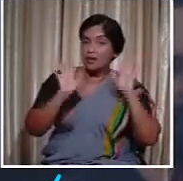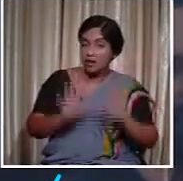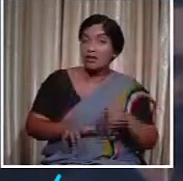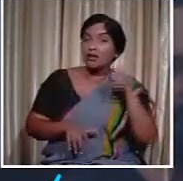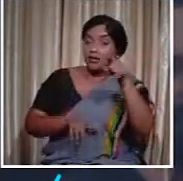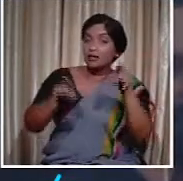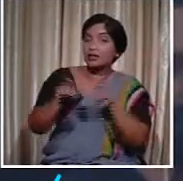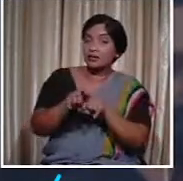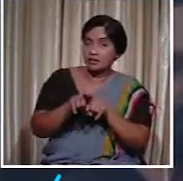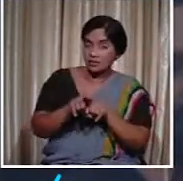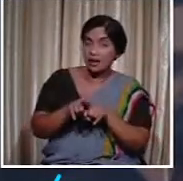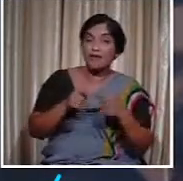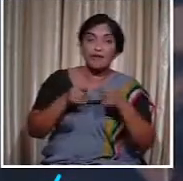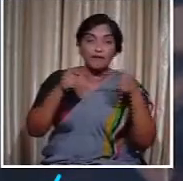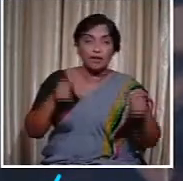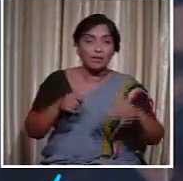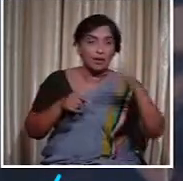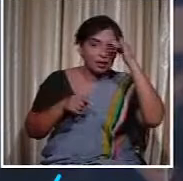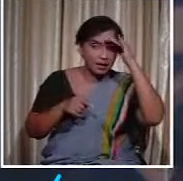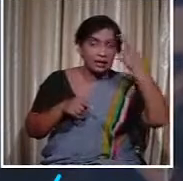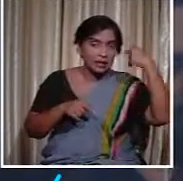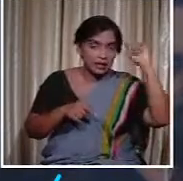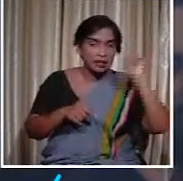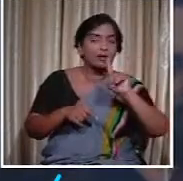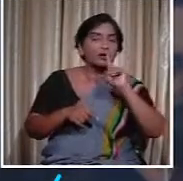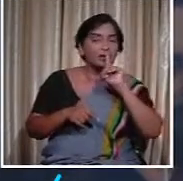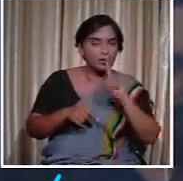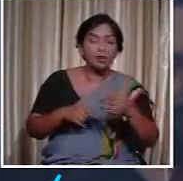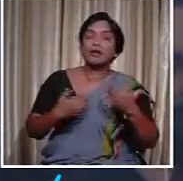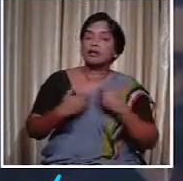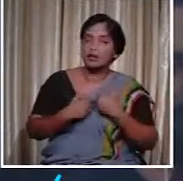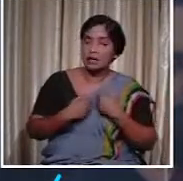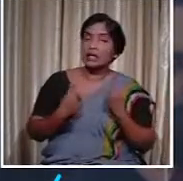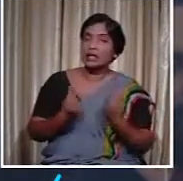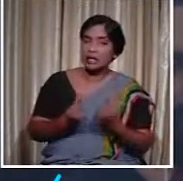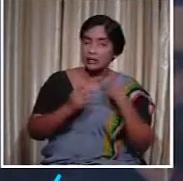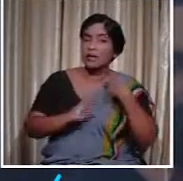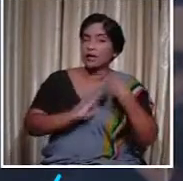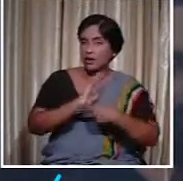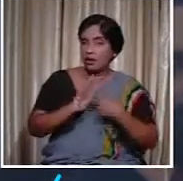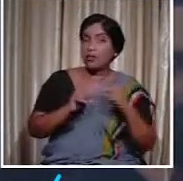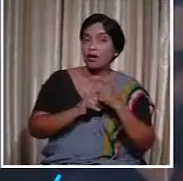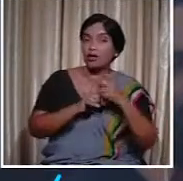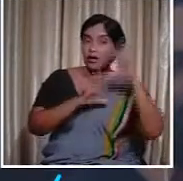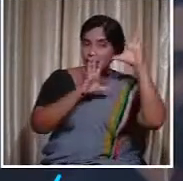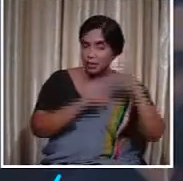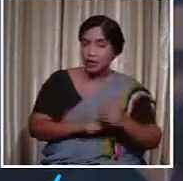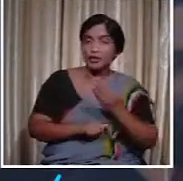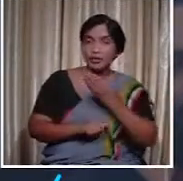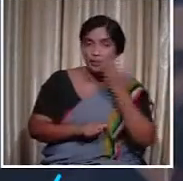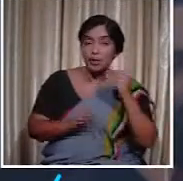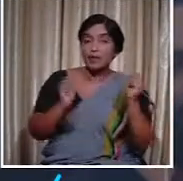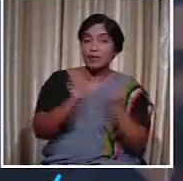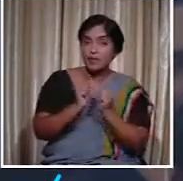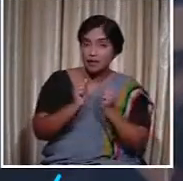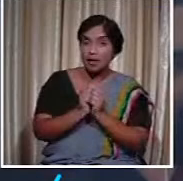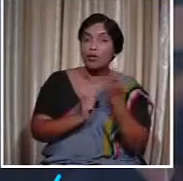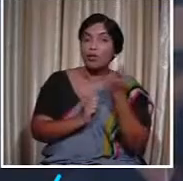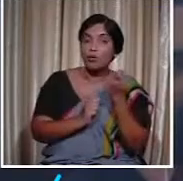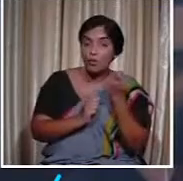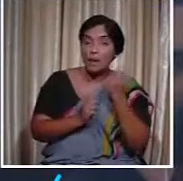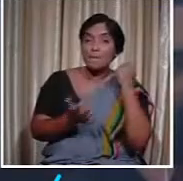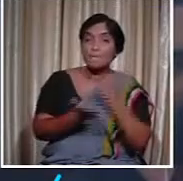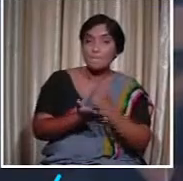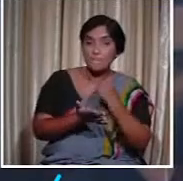එහෙම වෙලාකදත් විපක්ෂ නායකතුමා අයියේ පැහැදිලිවම කිව්වා අපට ඉක්මනට රටට ඩොලර් ගේන්න පුළුවන් ශ්‍රමිකයින්ගේ මුදල්